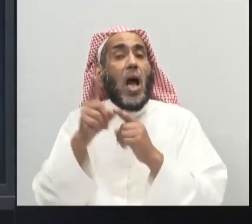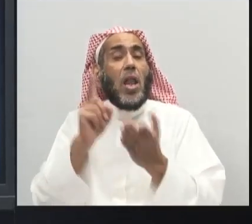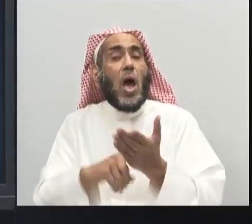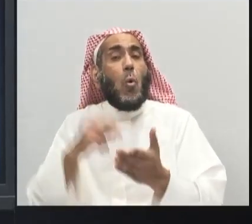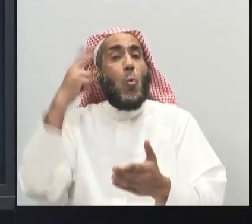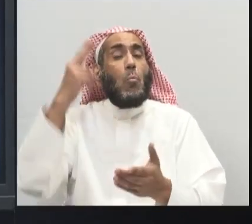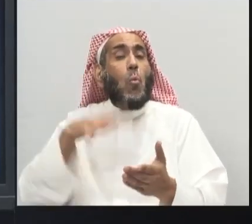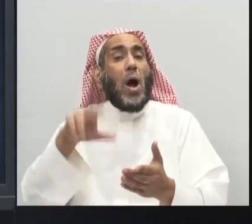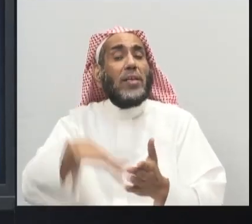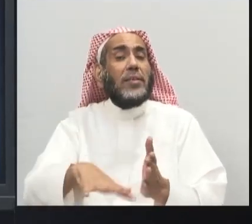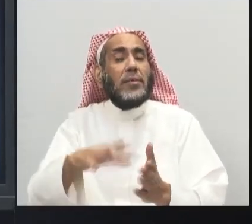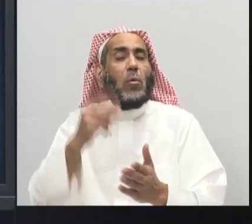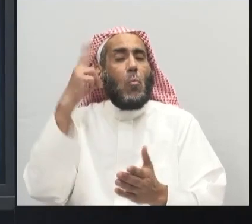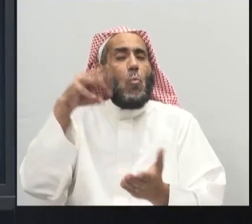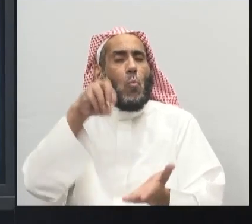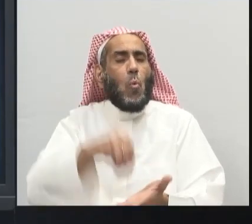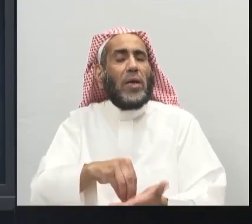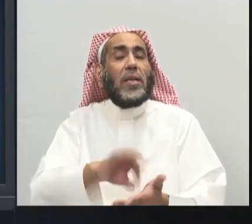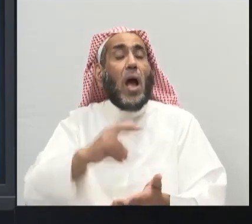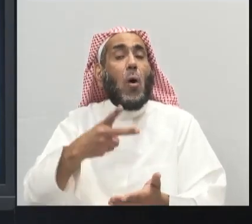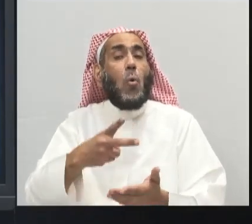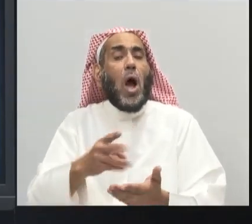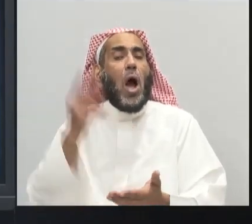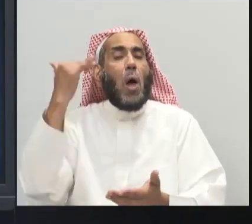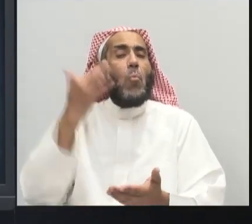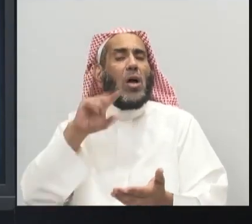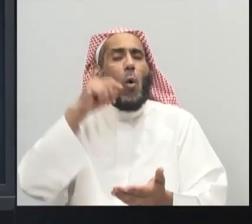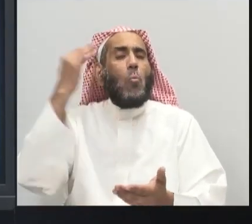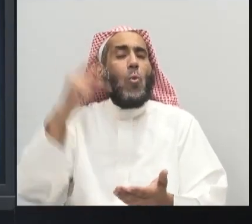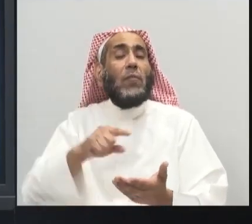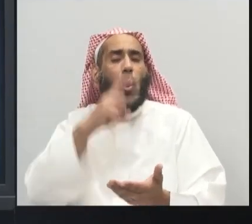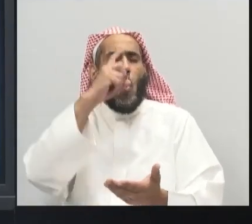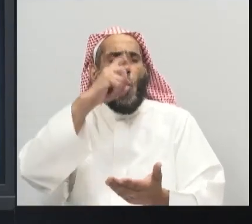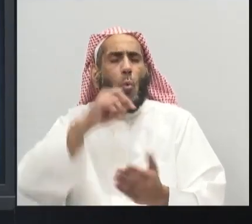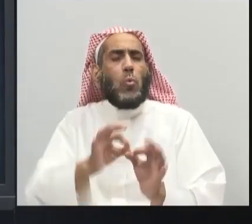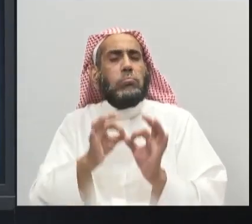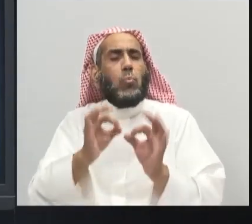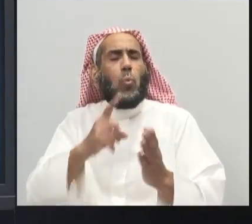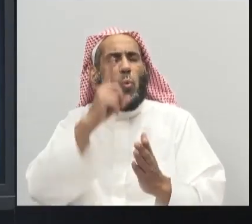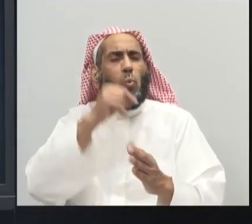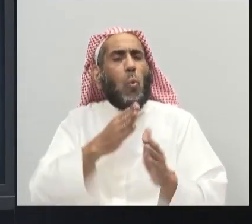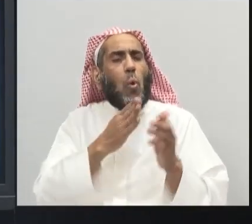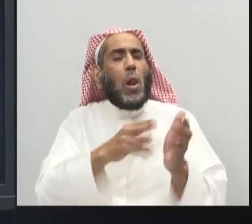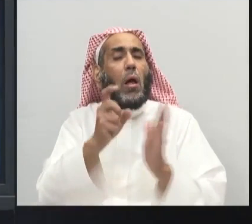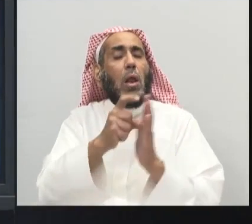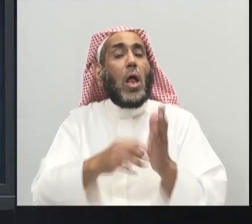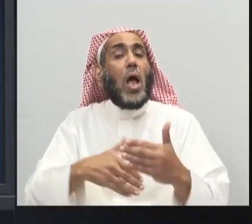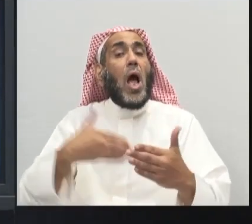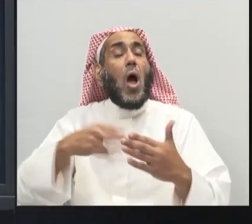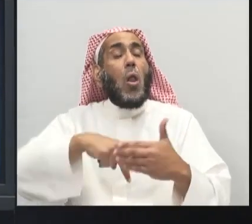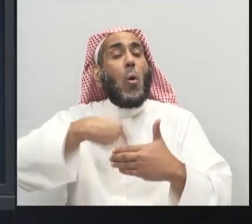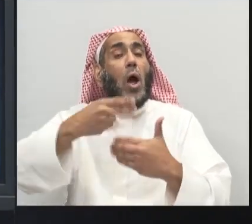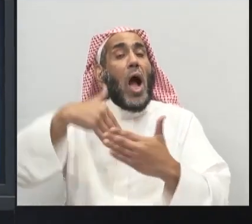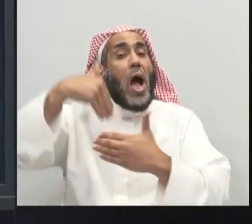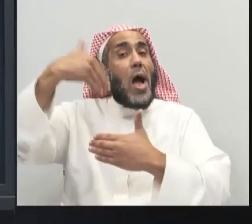مواطن يعني انه مواطن او مواطنه فانه يطبق عليه هذا النظام حتى لو كان خارج